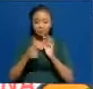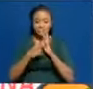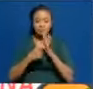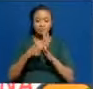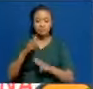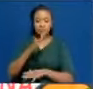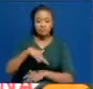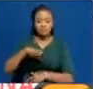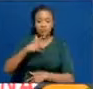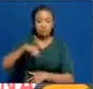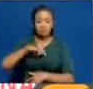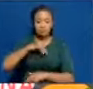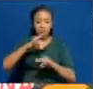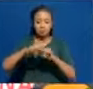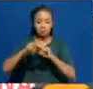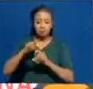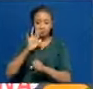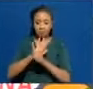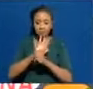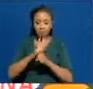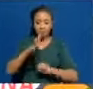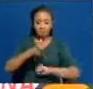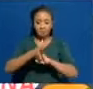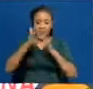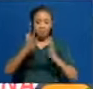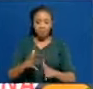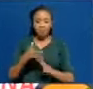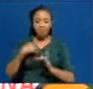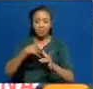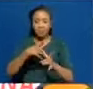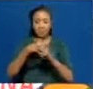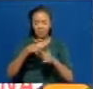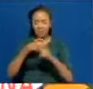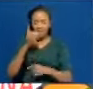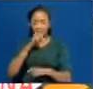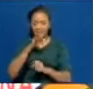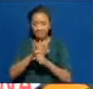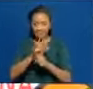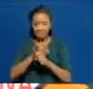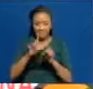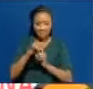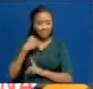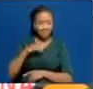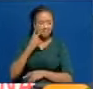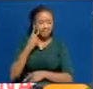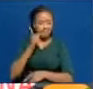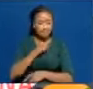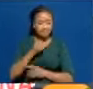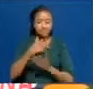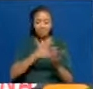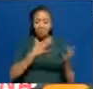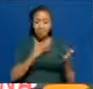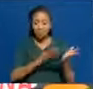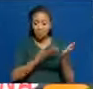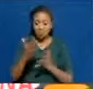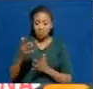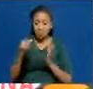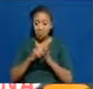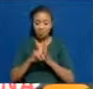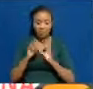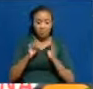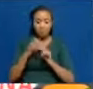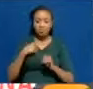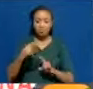VIP, most of our fans wamekuwa attacked na tumeona hiyo kabisa na tuko tunataka kuleta vita hapa na tumeambia mashabiki